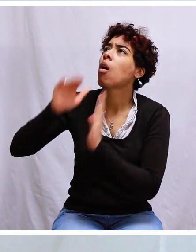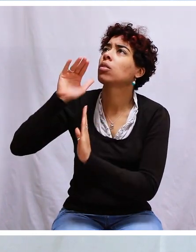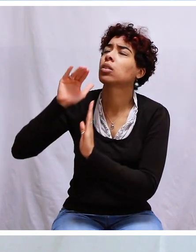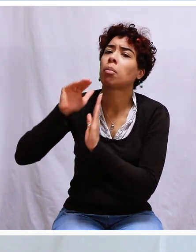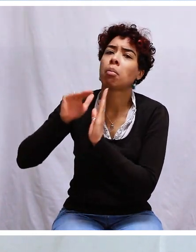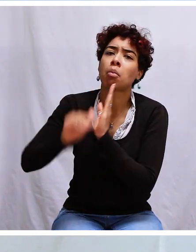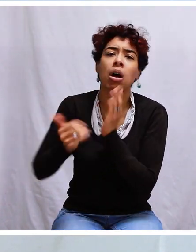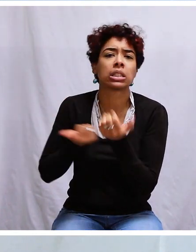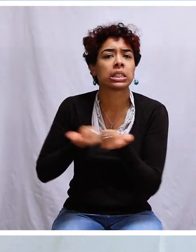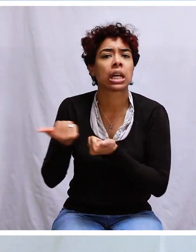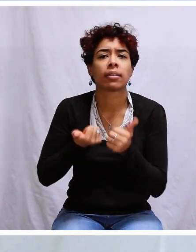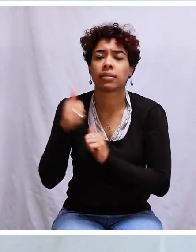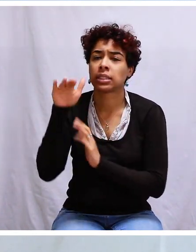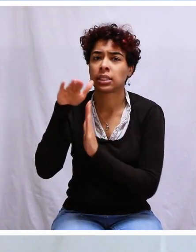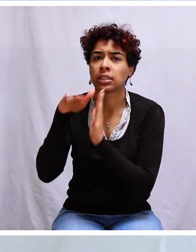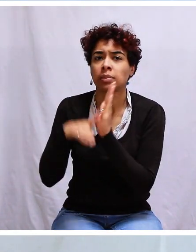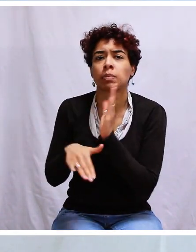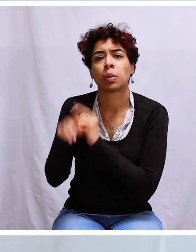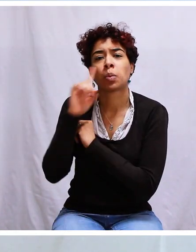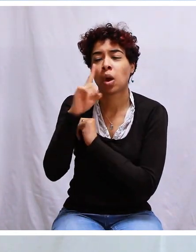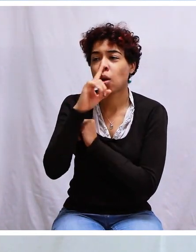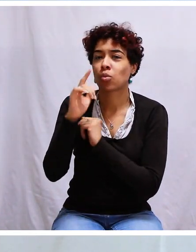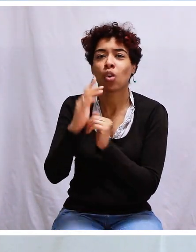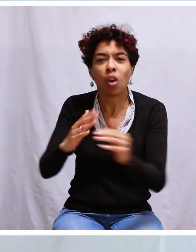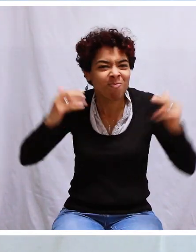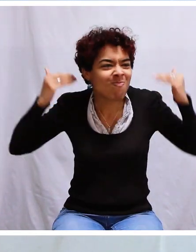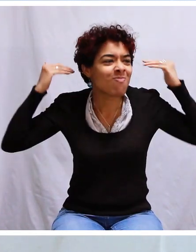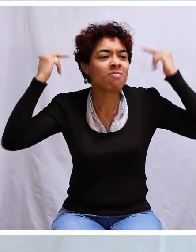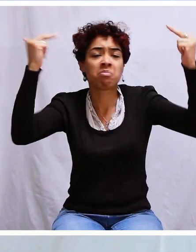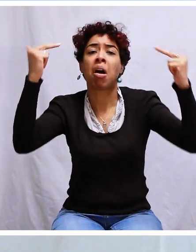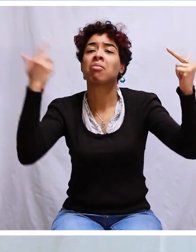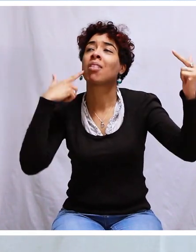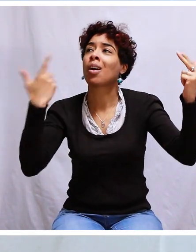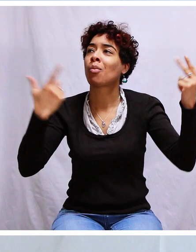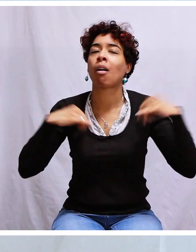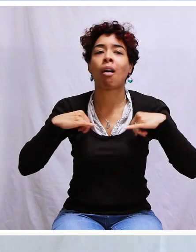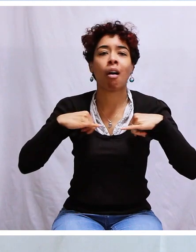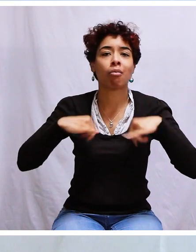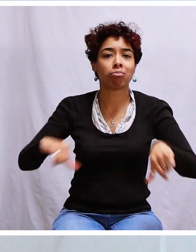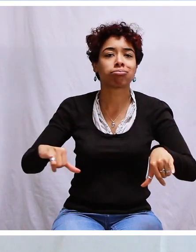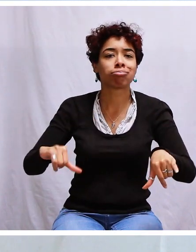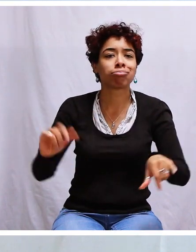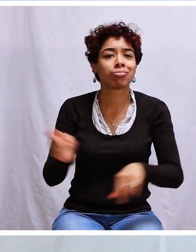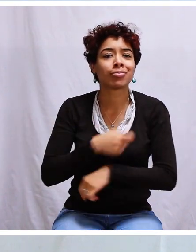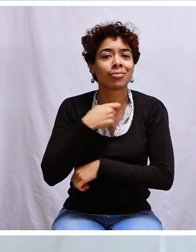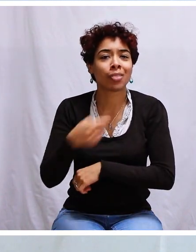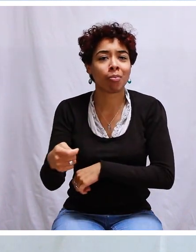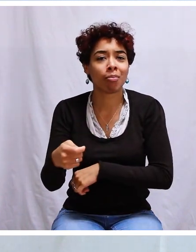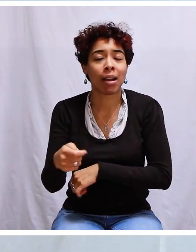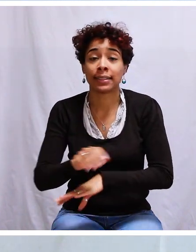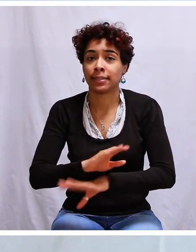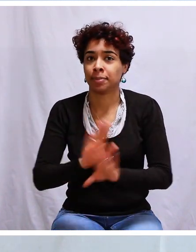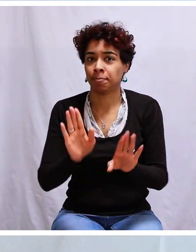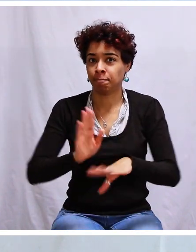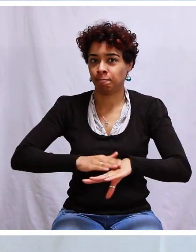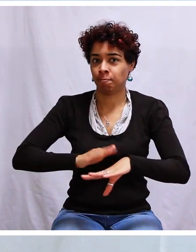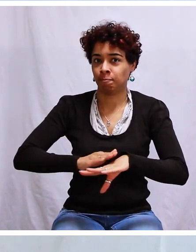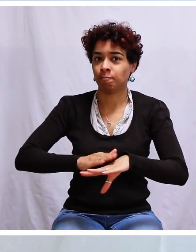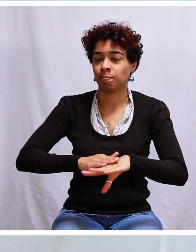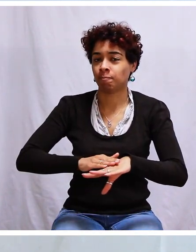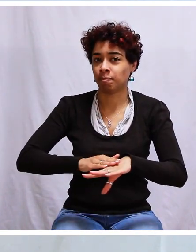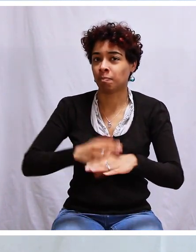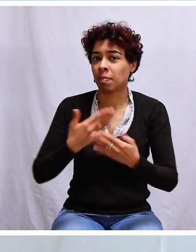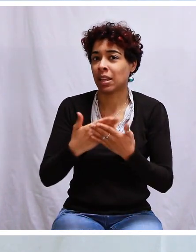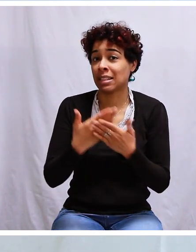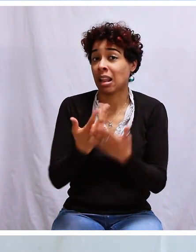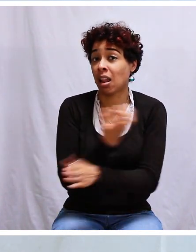dans notre service, parce qu'on croit qu'on a atteint le summum et qu'on est tranquille maintenant. C'est dans ce genre-là qu'en fait,